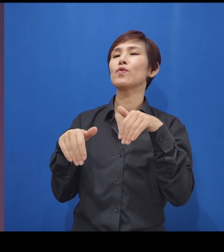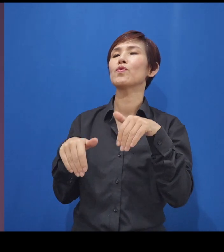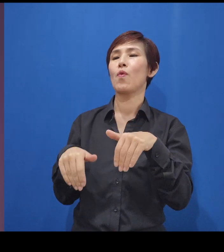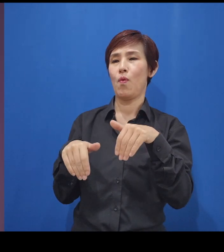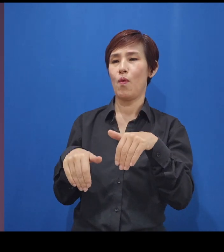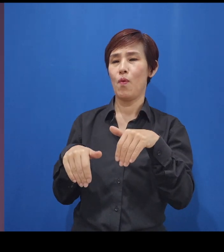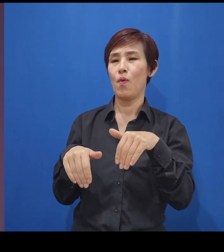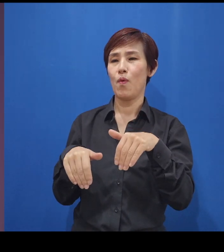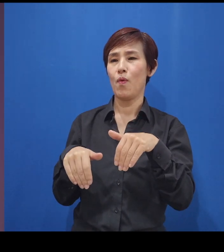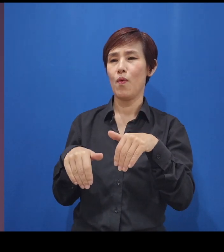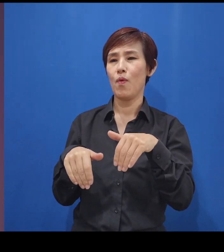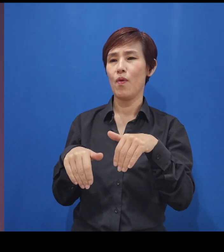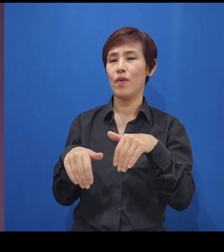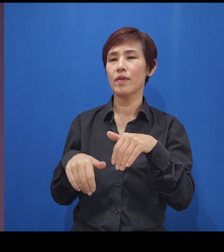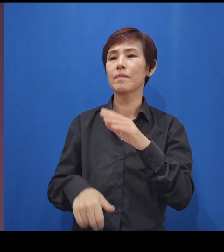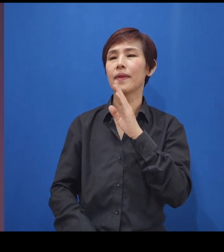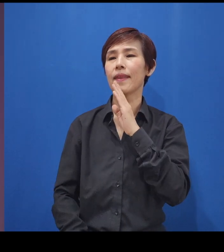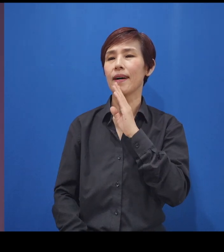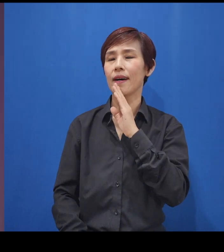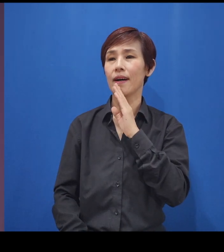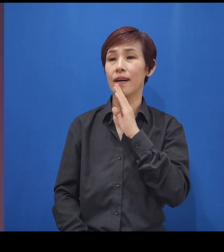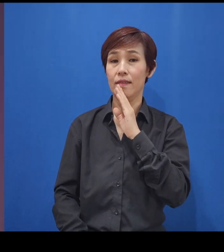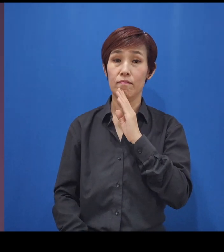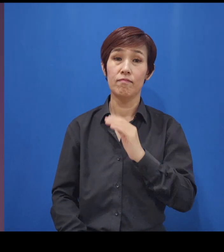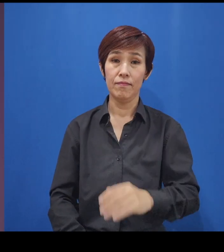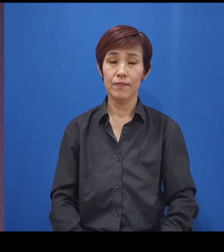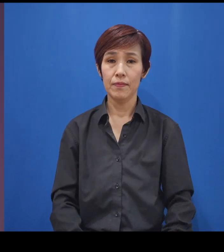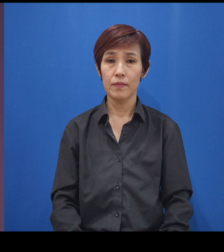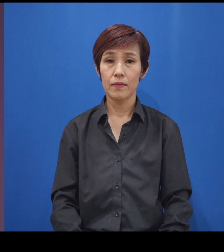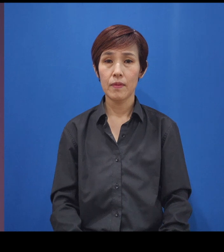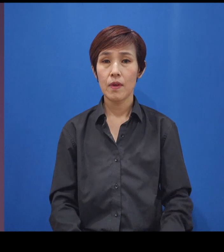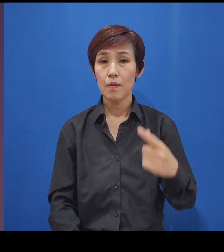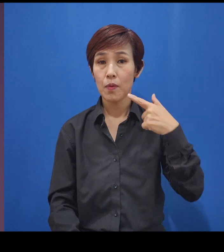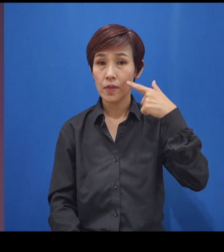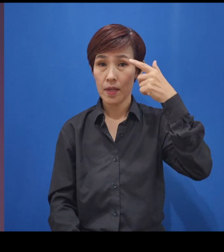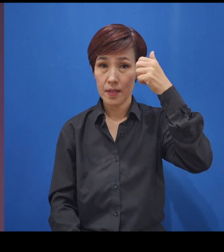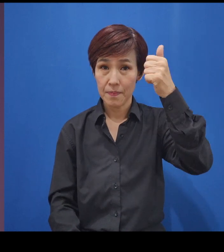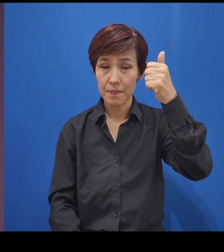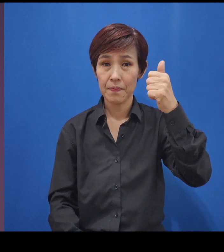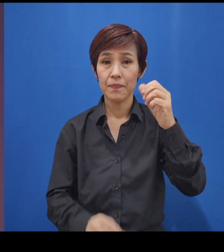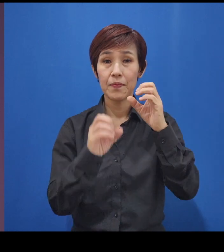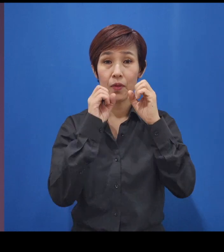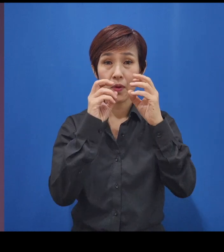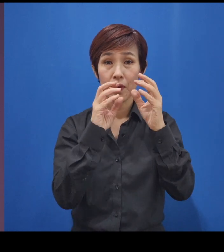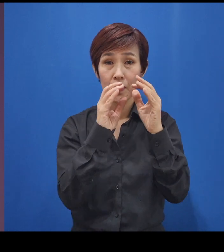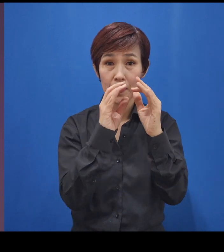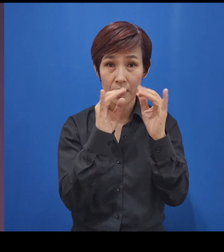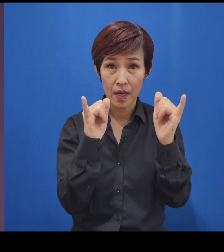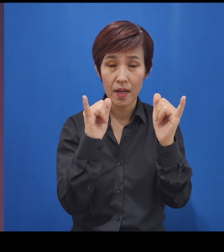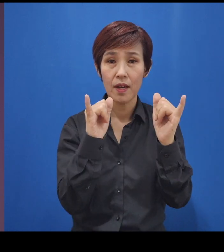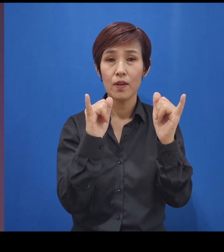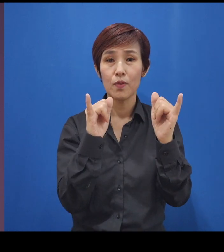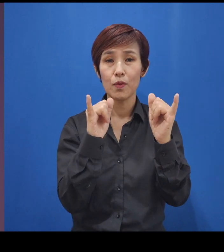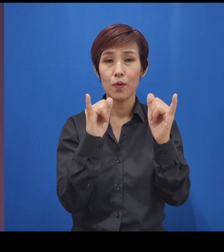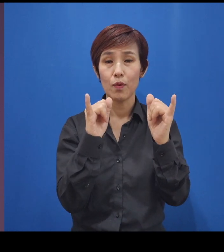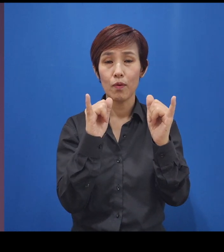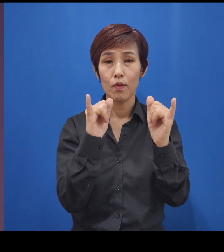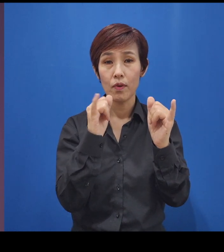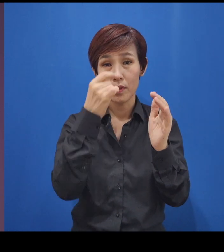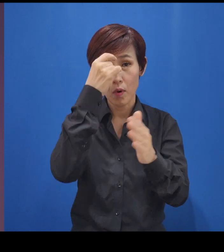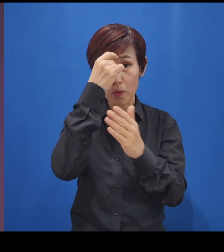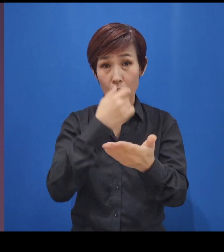종됨을 전파함이라. 목회자든 선교사든 또 우리 평신도들이든